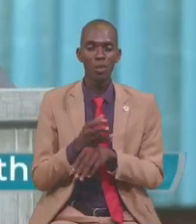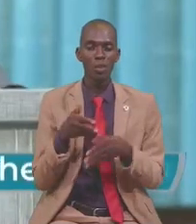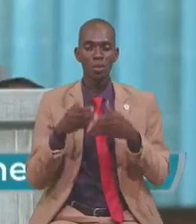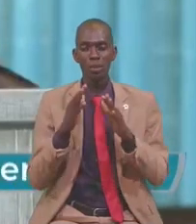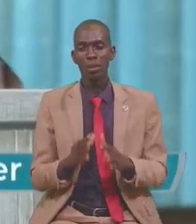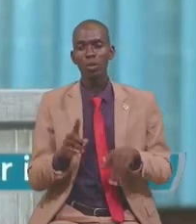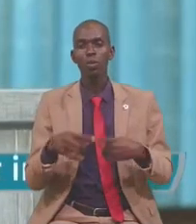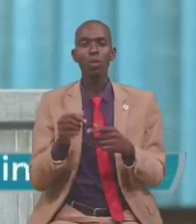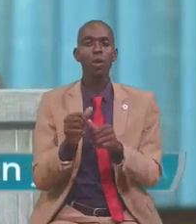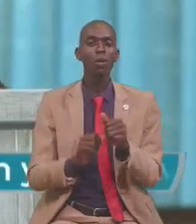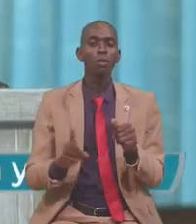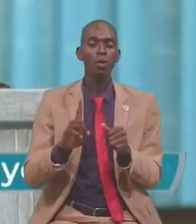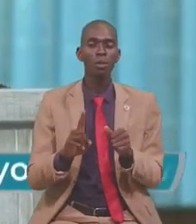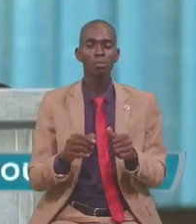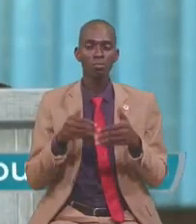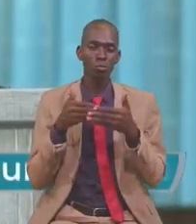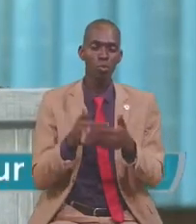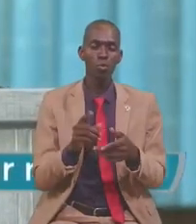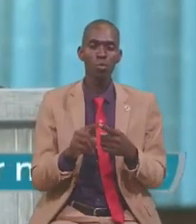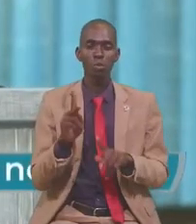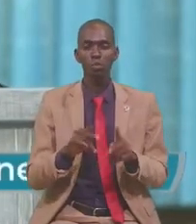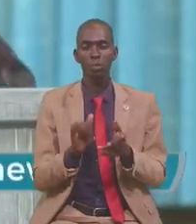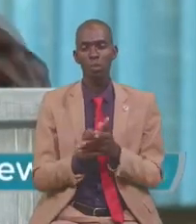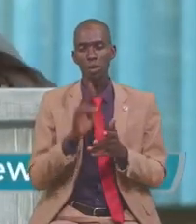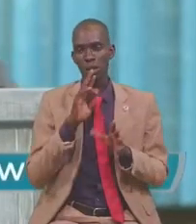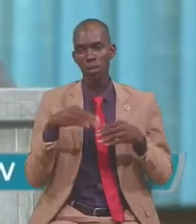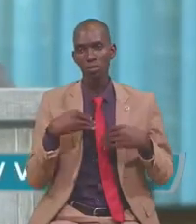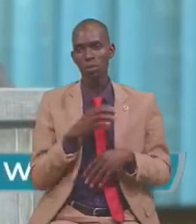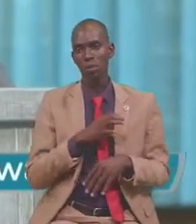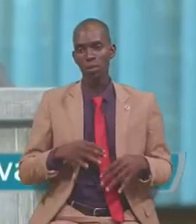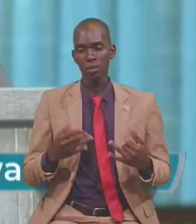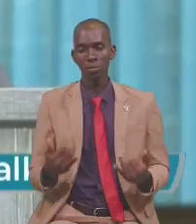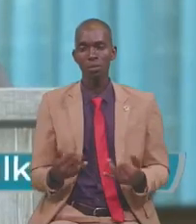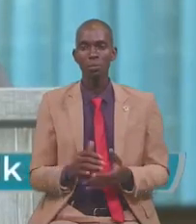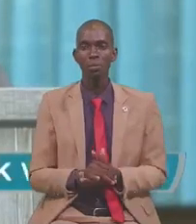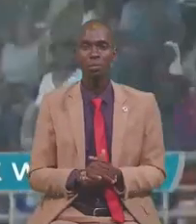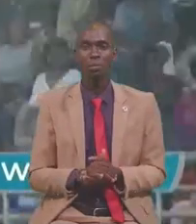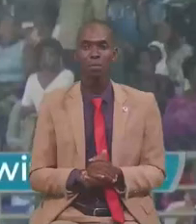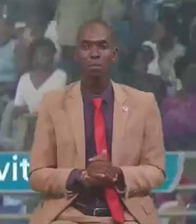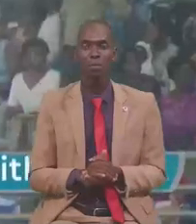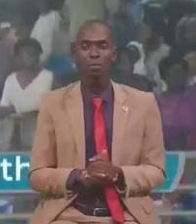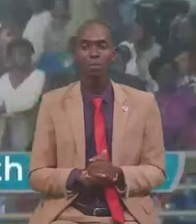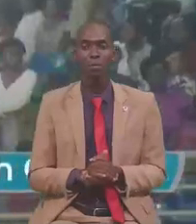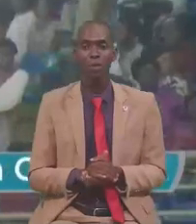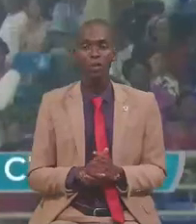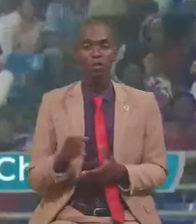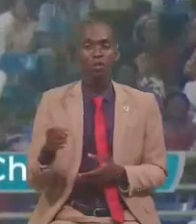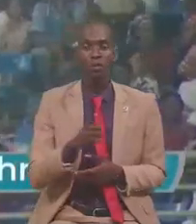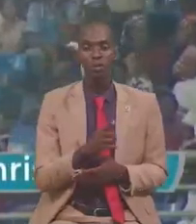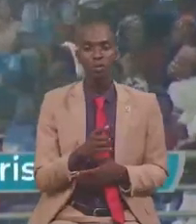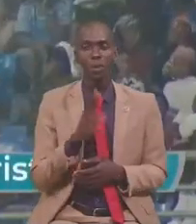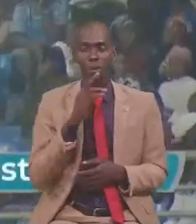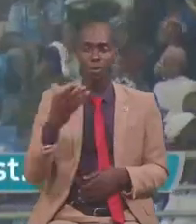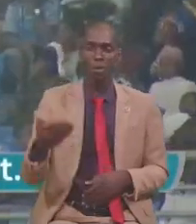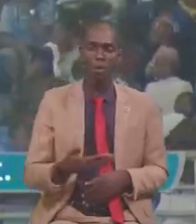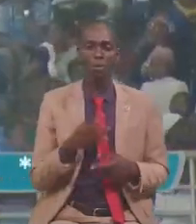Alors, il faut prendre minutieusement les coordonnées des nouveaux convertis. Vous êtes les bienvenus